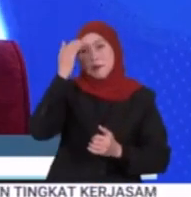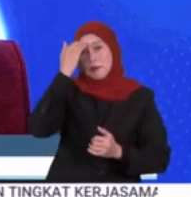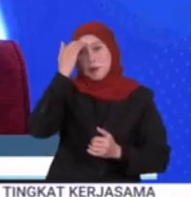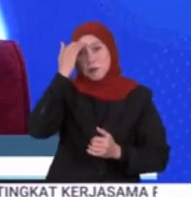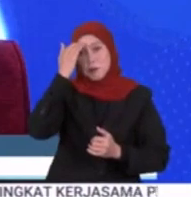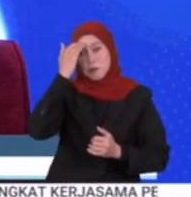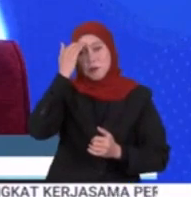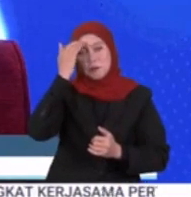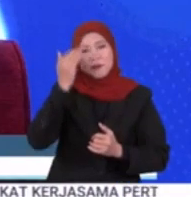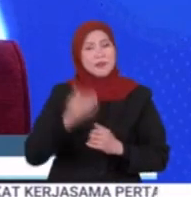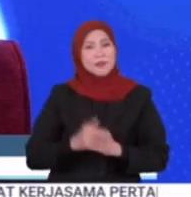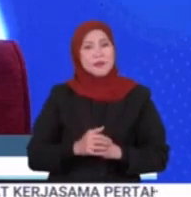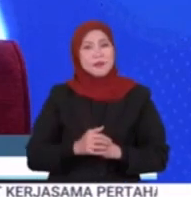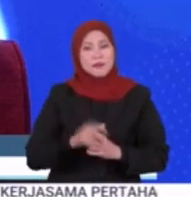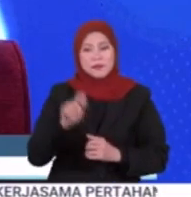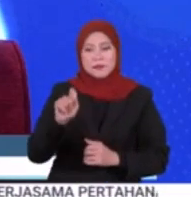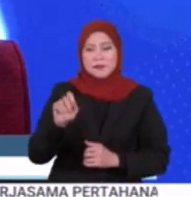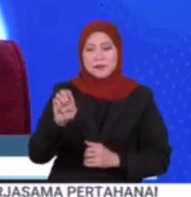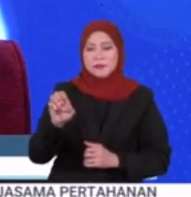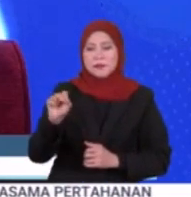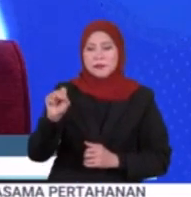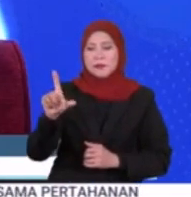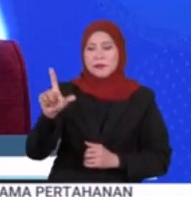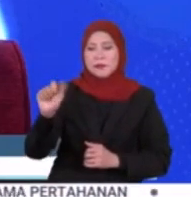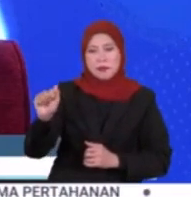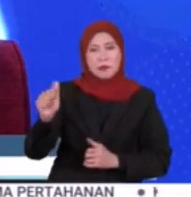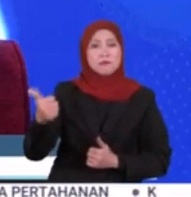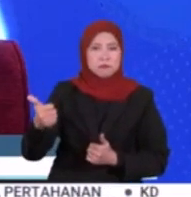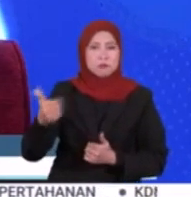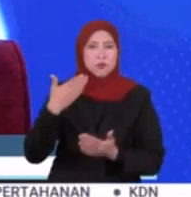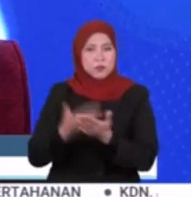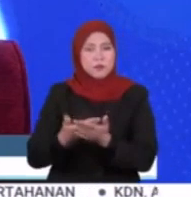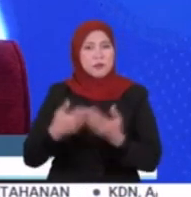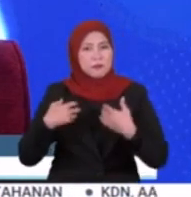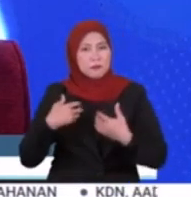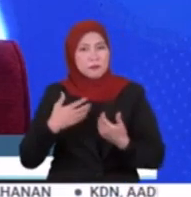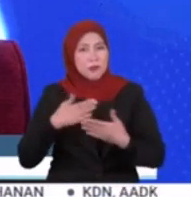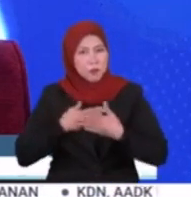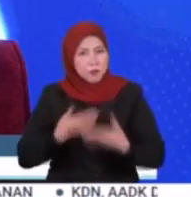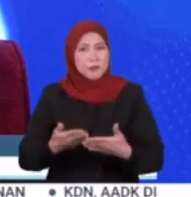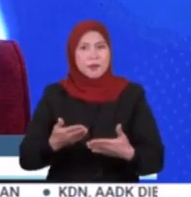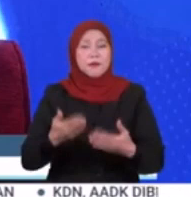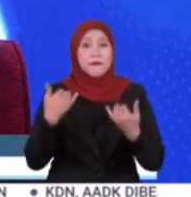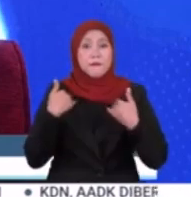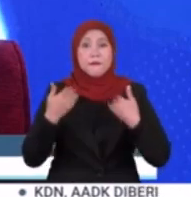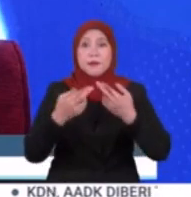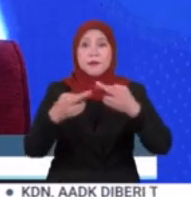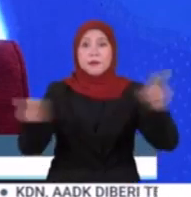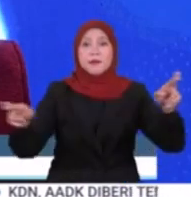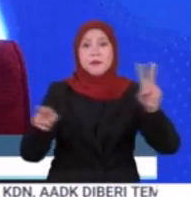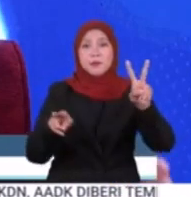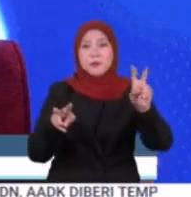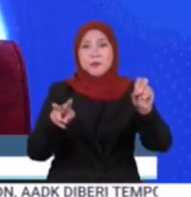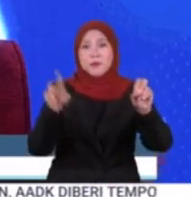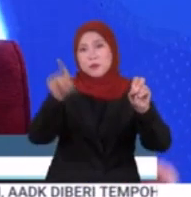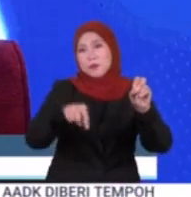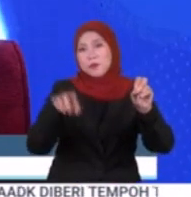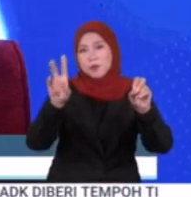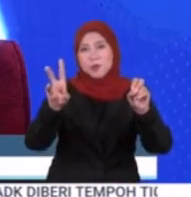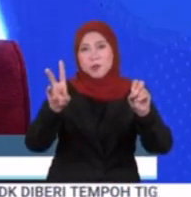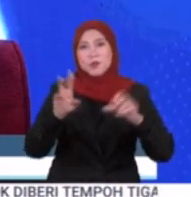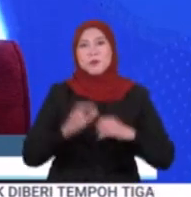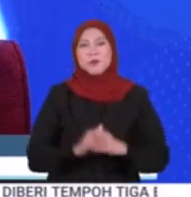ini Tesla contohnya ada memberi komitmen dan ada pelancaran pun pada 20 hari bulan Julai ini. Yang kita mahu ialah